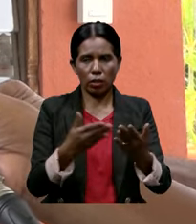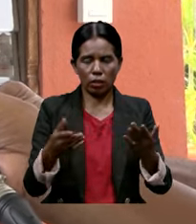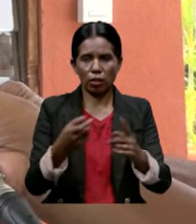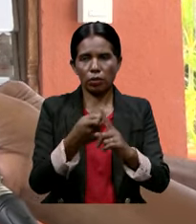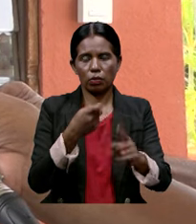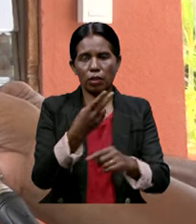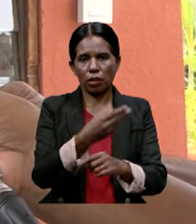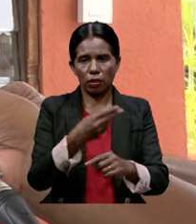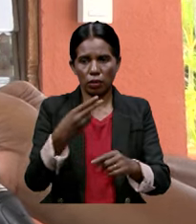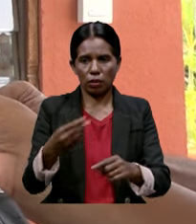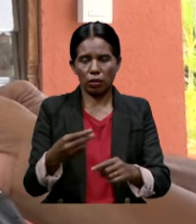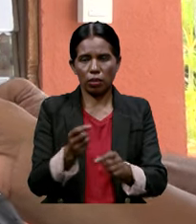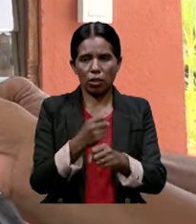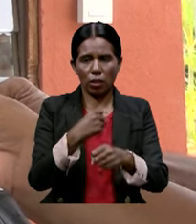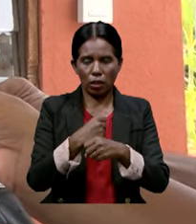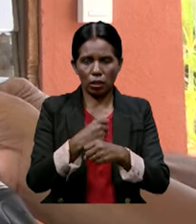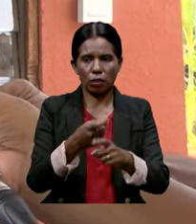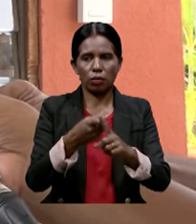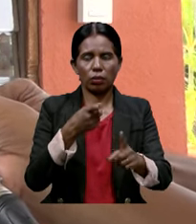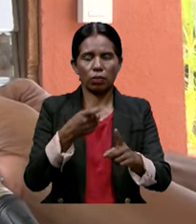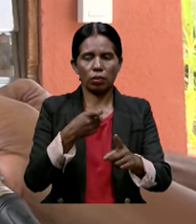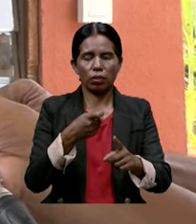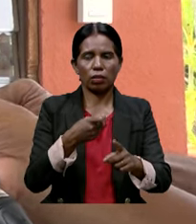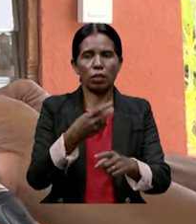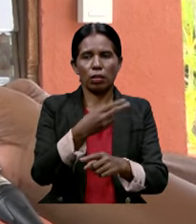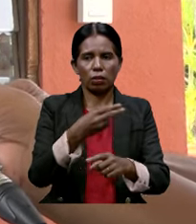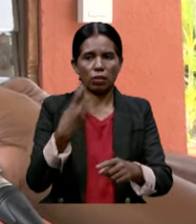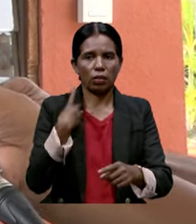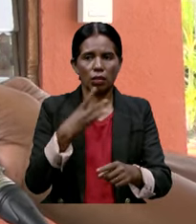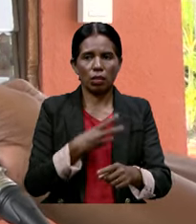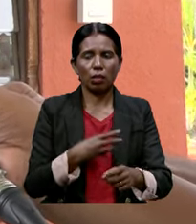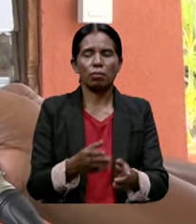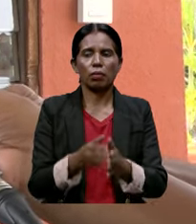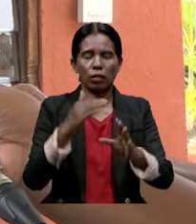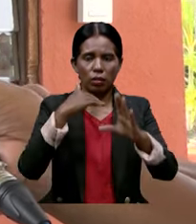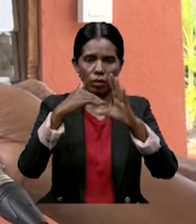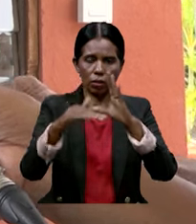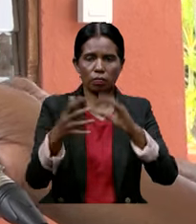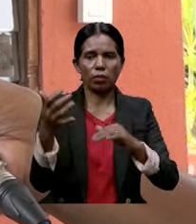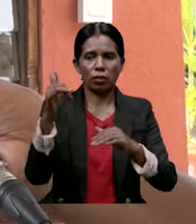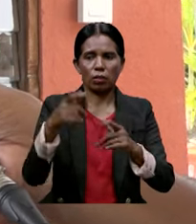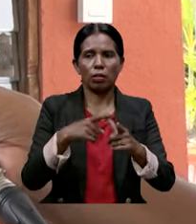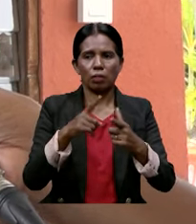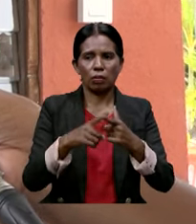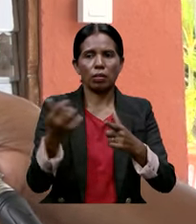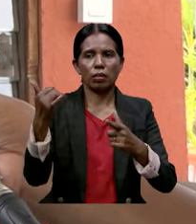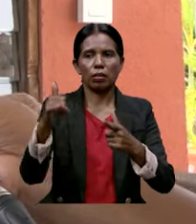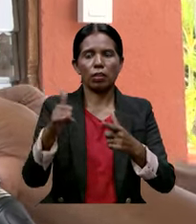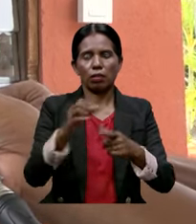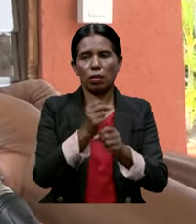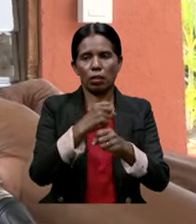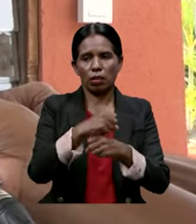si Indonesia no produce o si Shell Manufacturing Indonesia. Antau ami email directamente basira no depois sira masalah